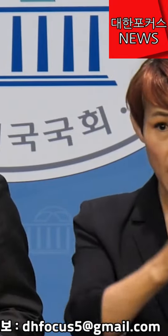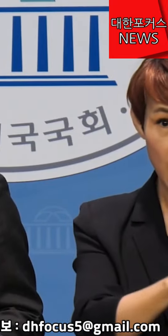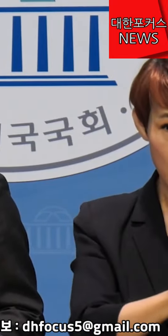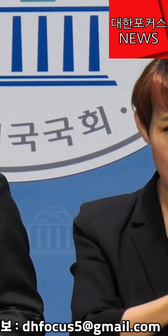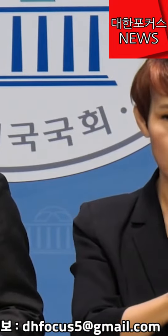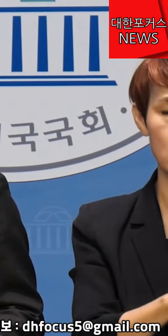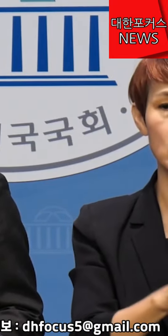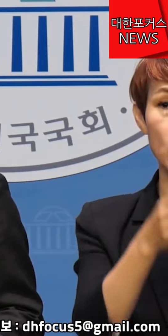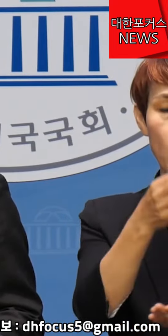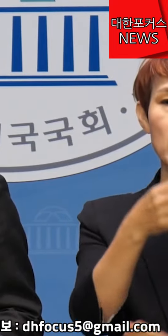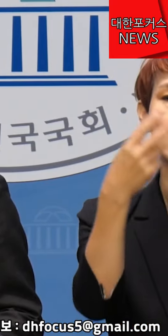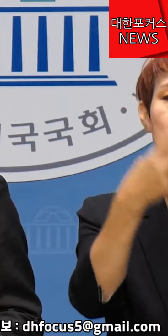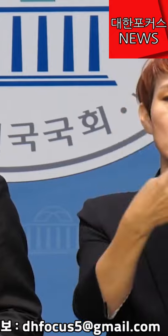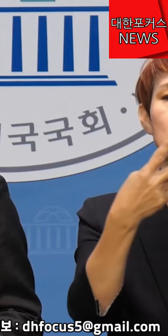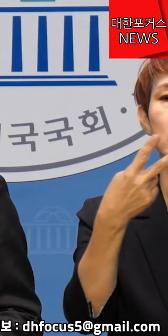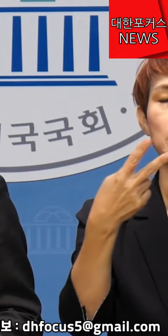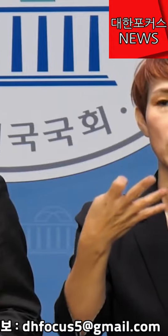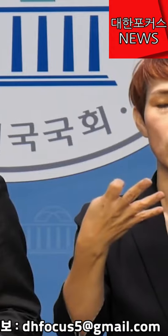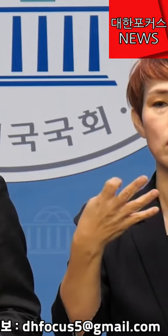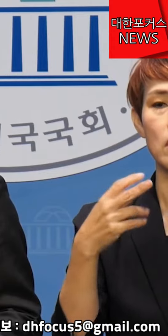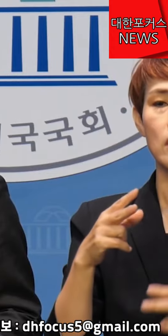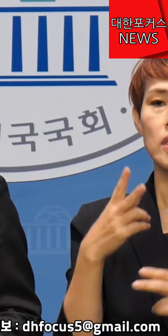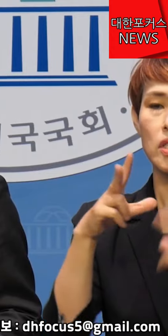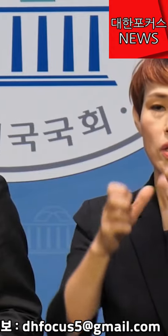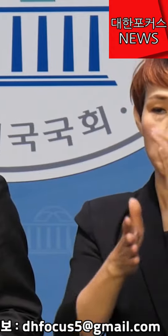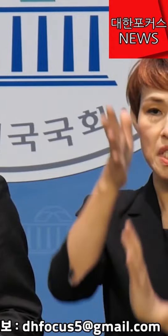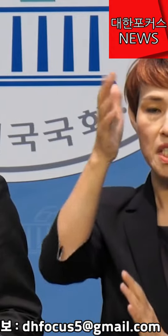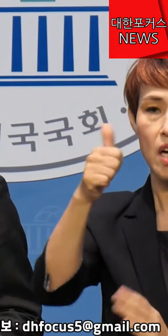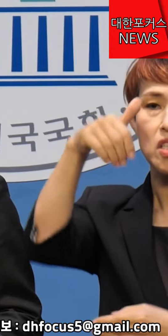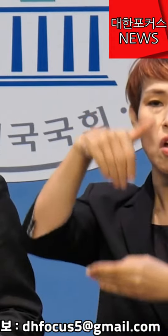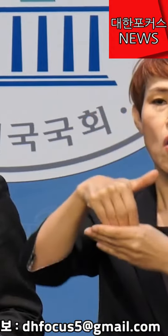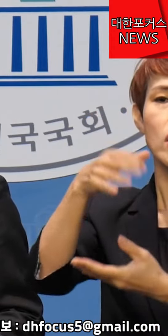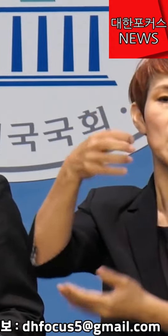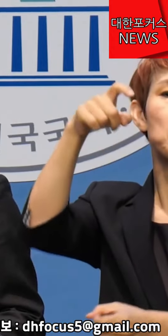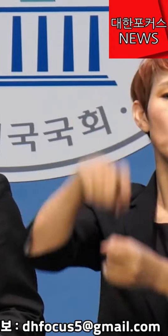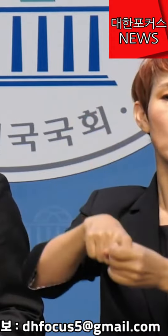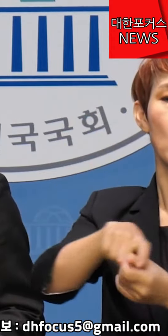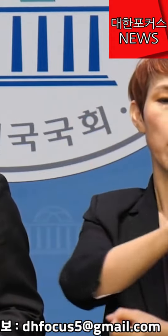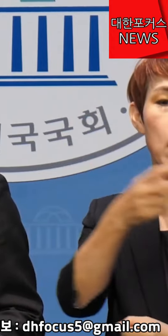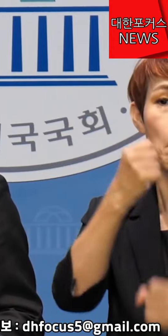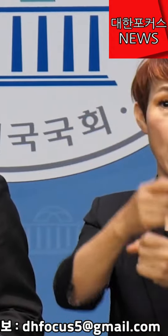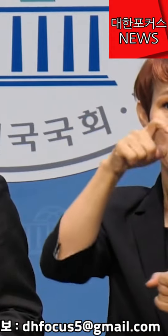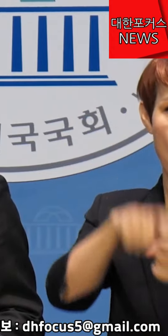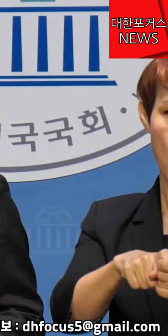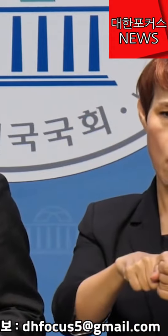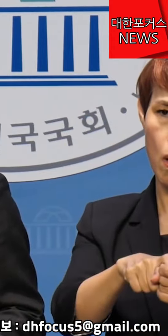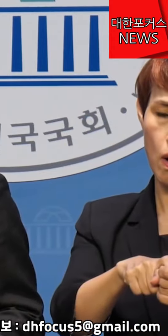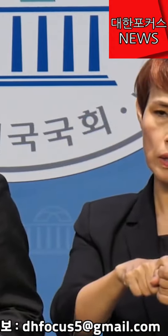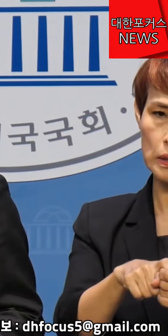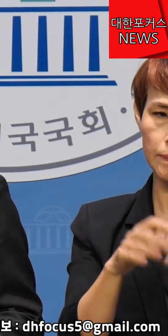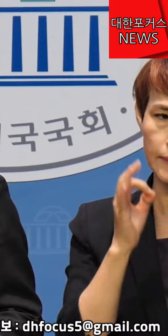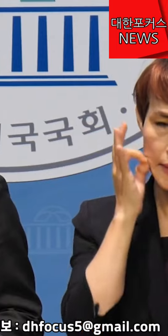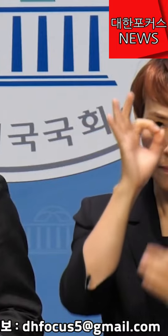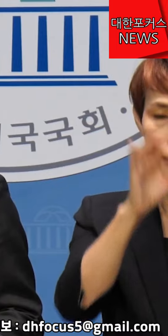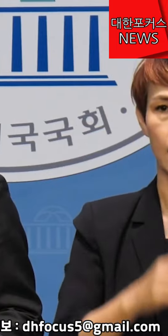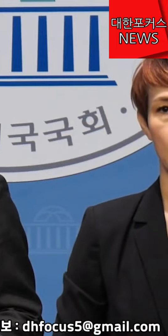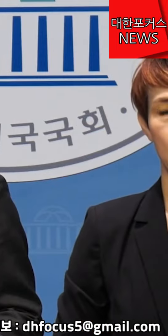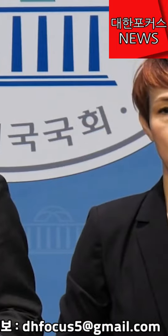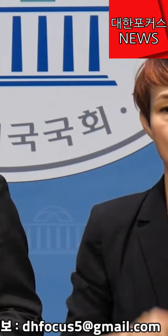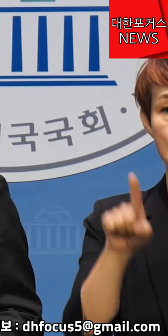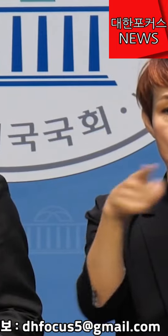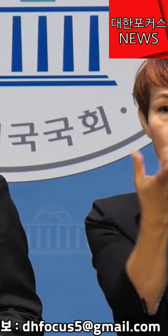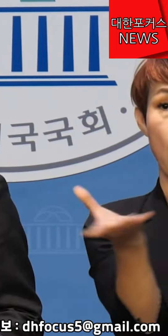돈을 2014년 6월 성남시장 선거자금 용도라고 둔갑시키기 위해 부단히 노력합니다. 녹취록에서 언급된